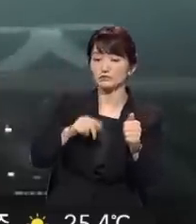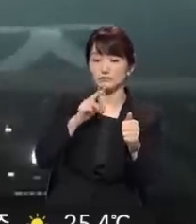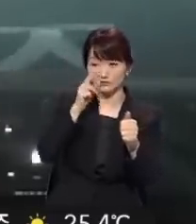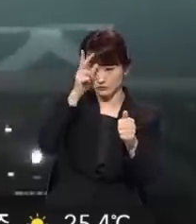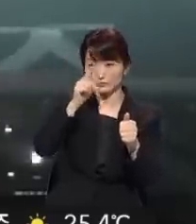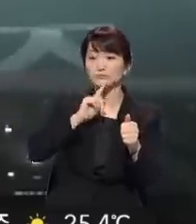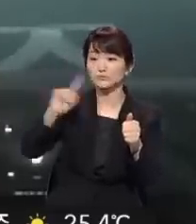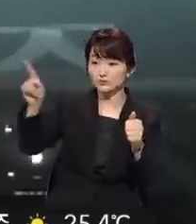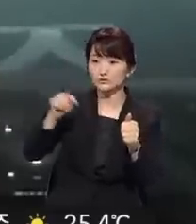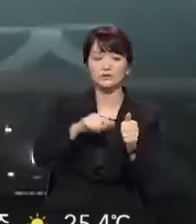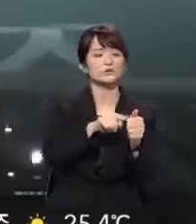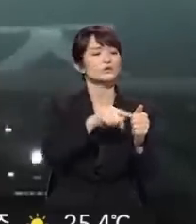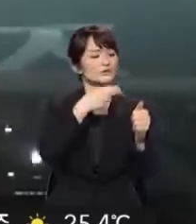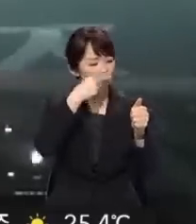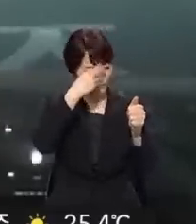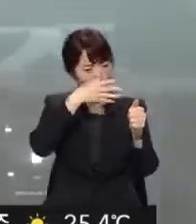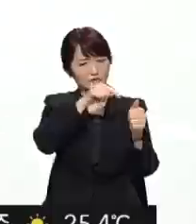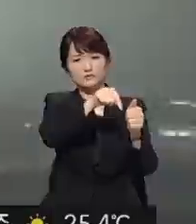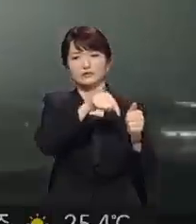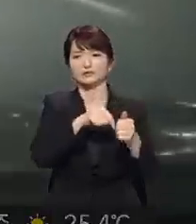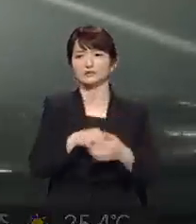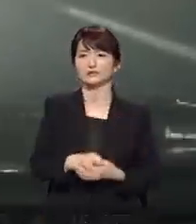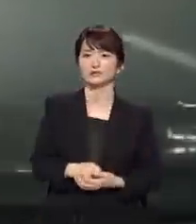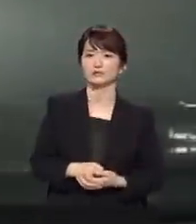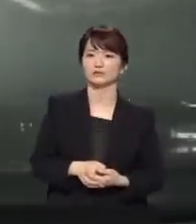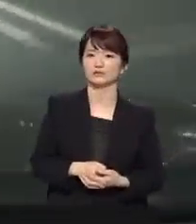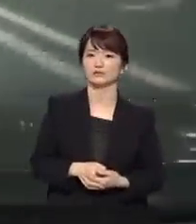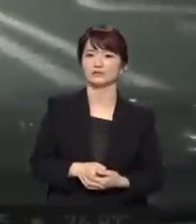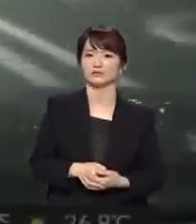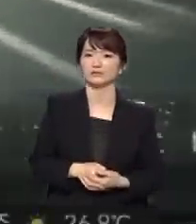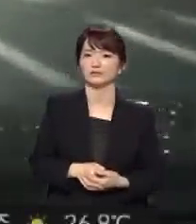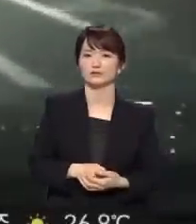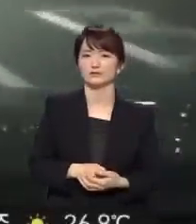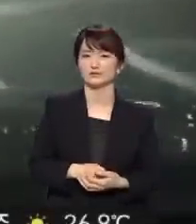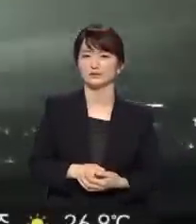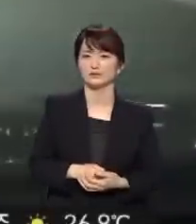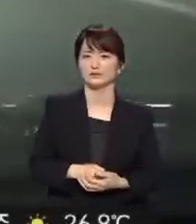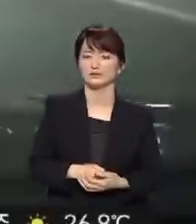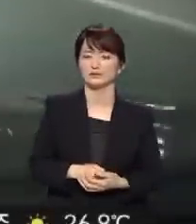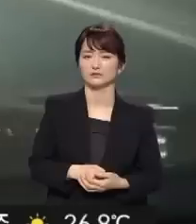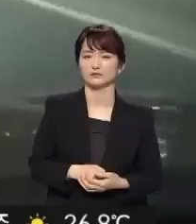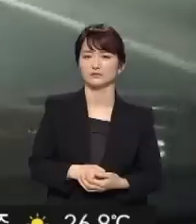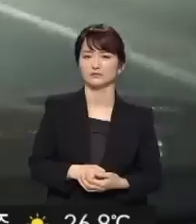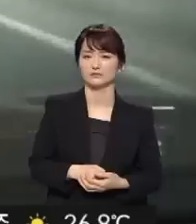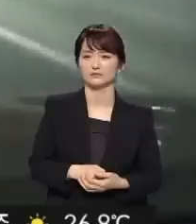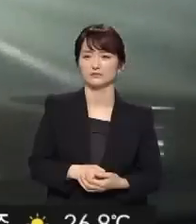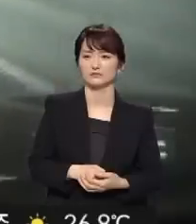술 먹은 거 쫄쫄 드신 것 같은데? 저 안 먹... 이번에 좀 바다를 좀 주로 하고.